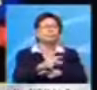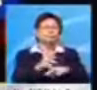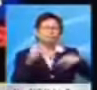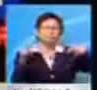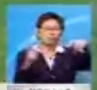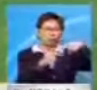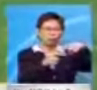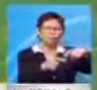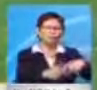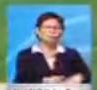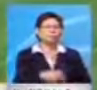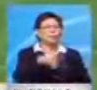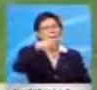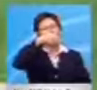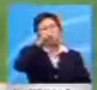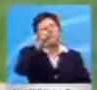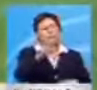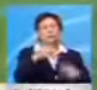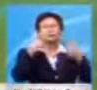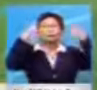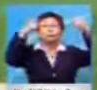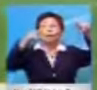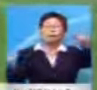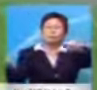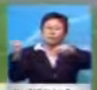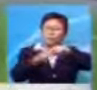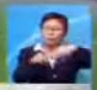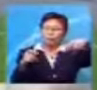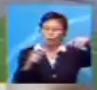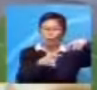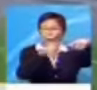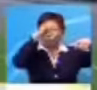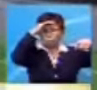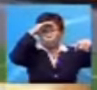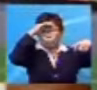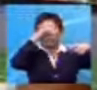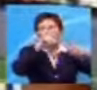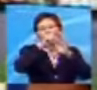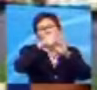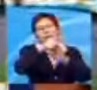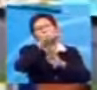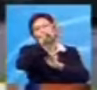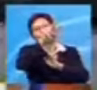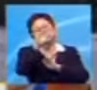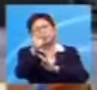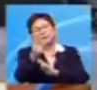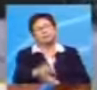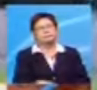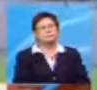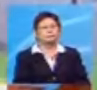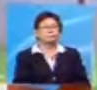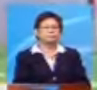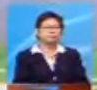Diaz Perera Diaz terus Cemerlang menambah gol kedua jdt pada minit ke-29